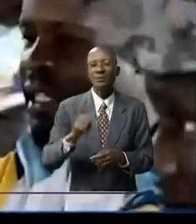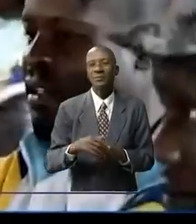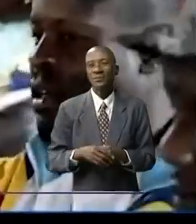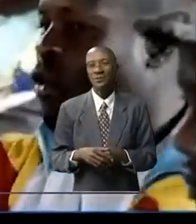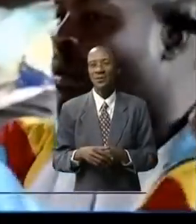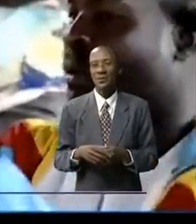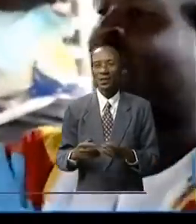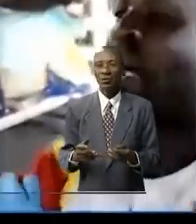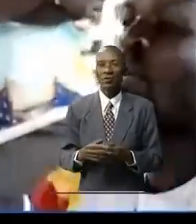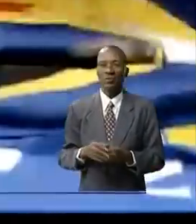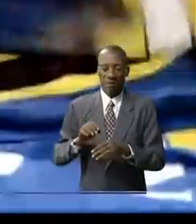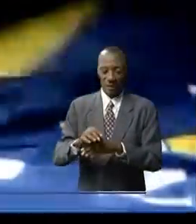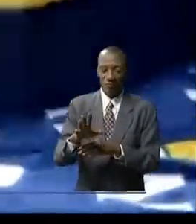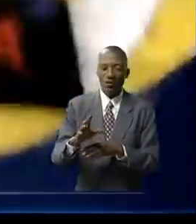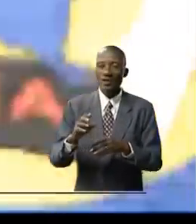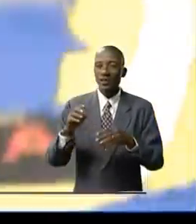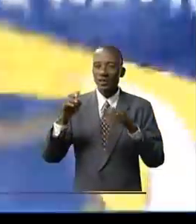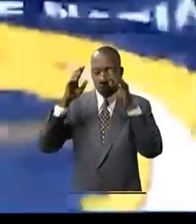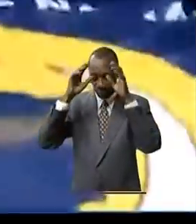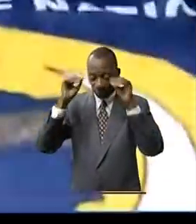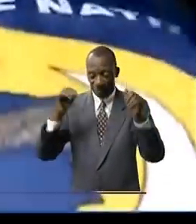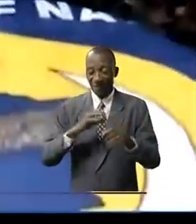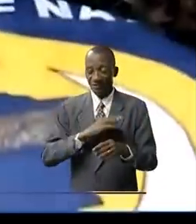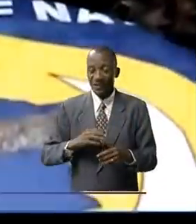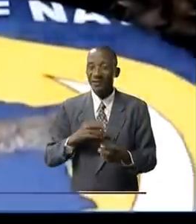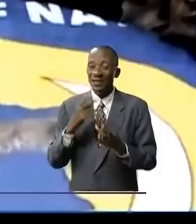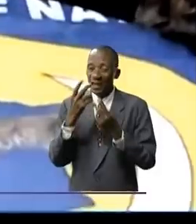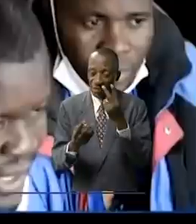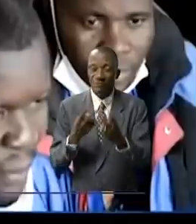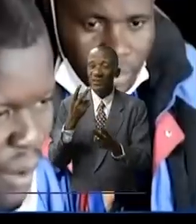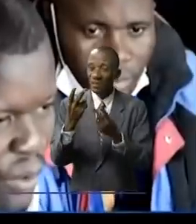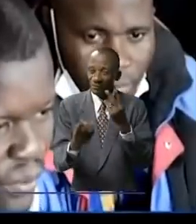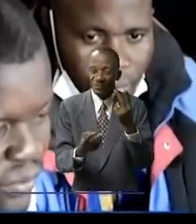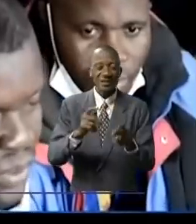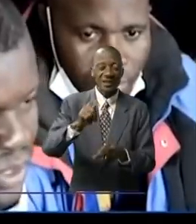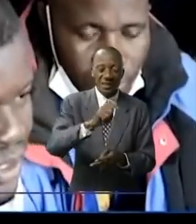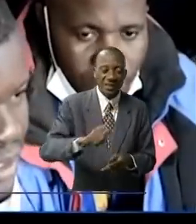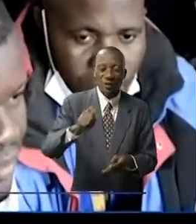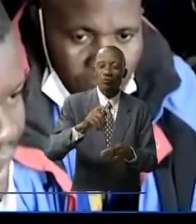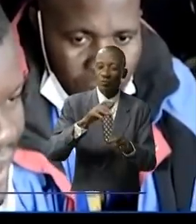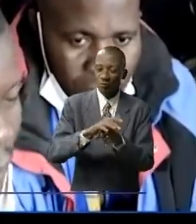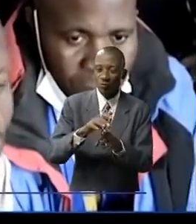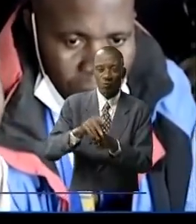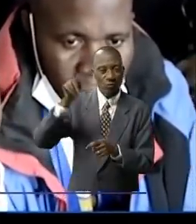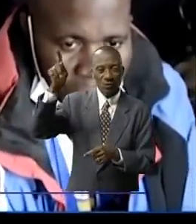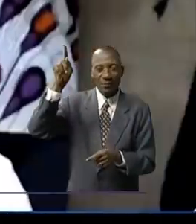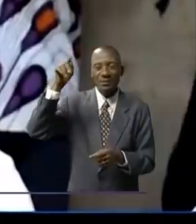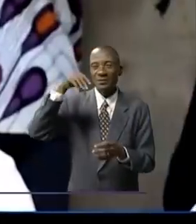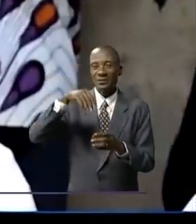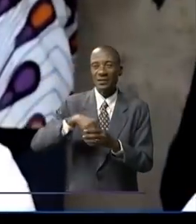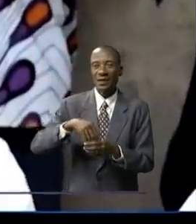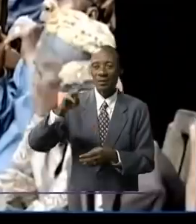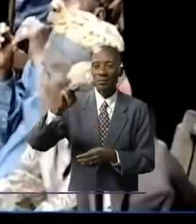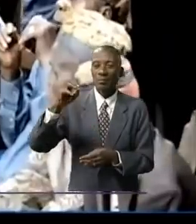Tshisekedi est désormais partout à Mongala. En digne fils de cette partie du pays, Élisée Bokoumouana Namaposo a